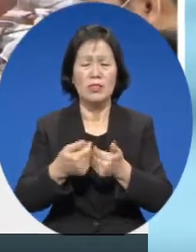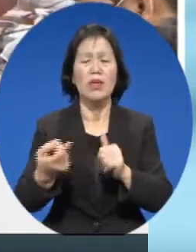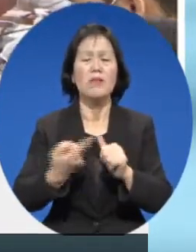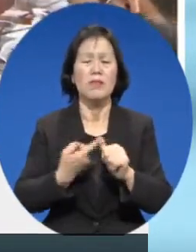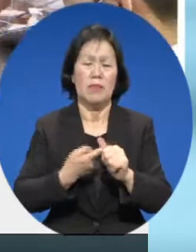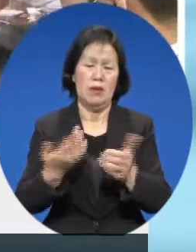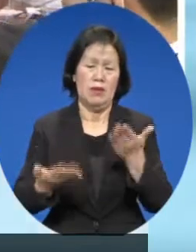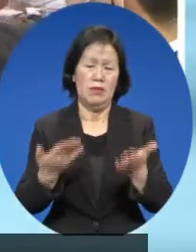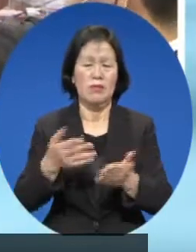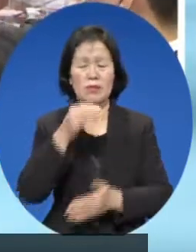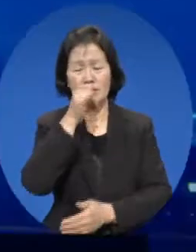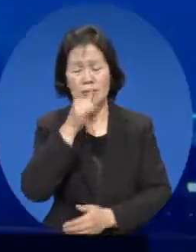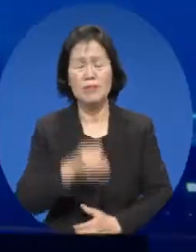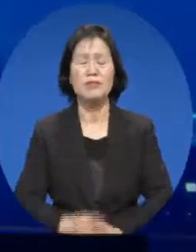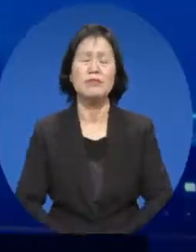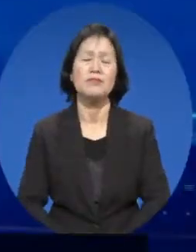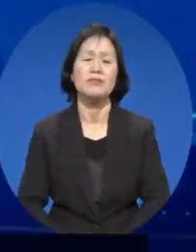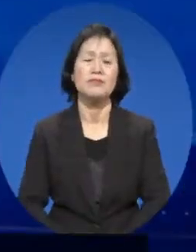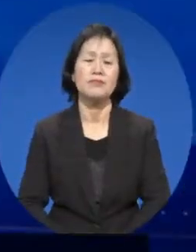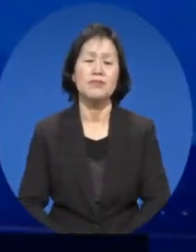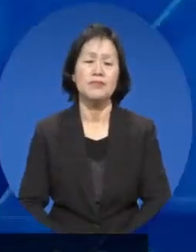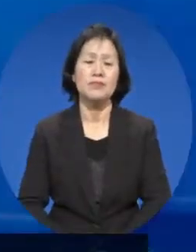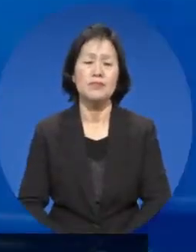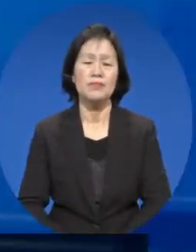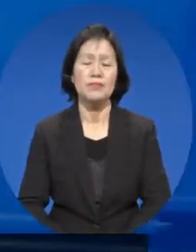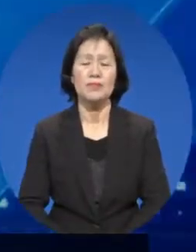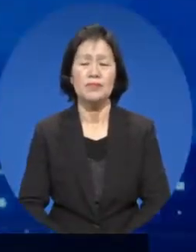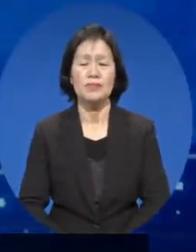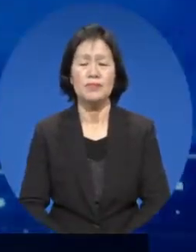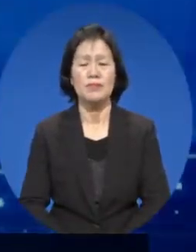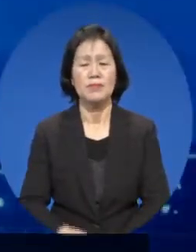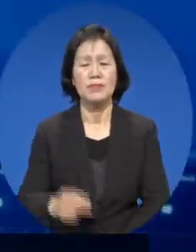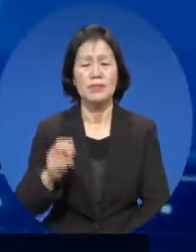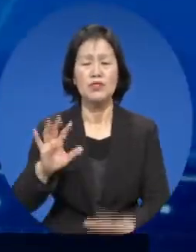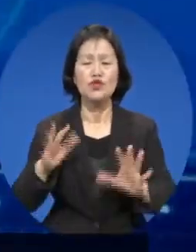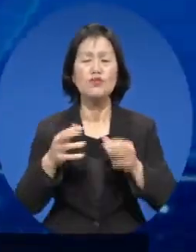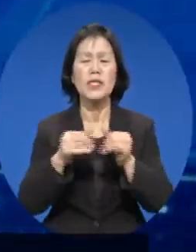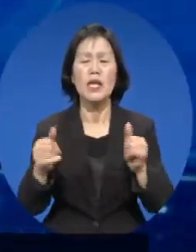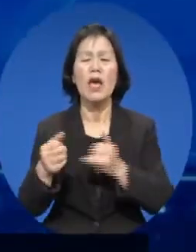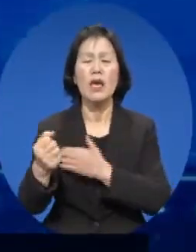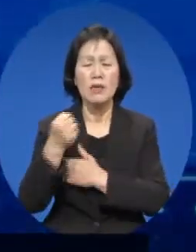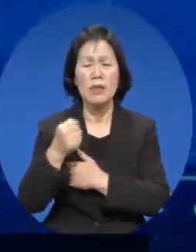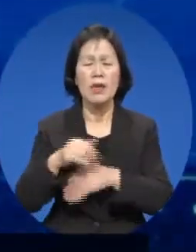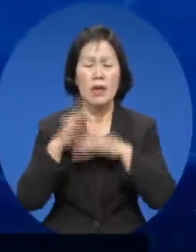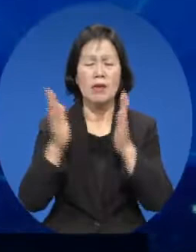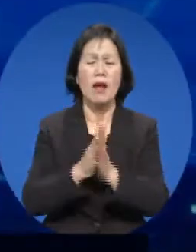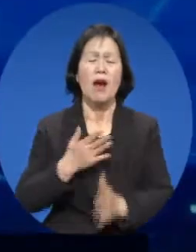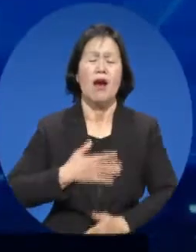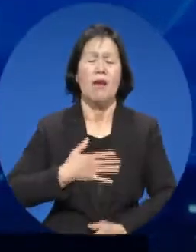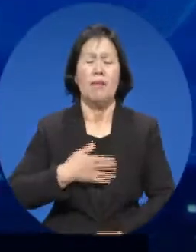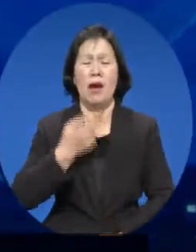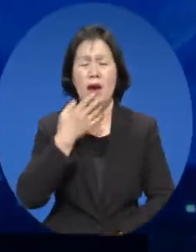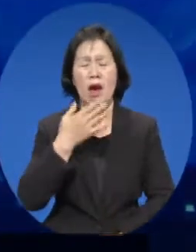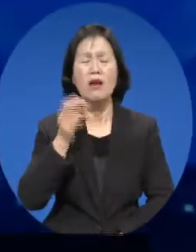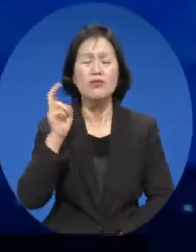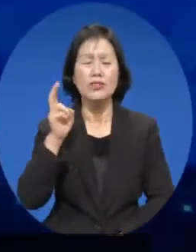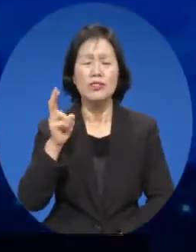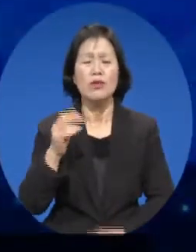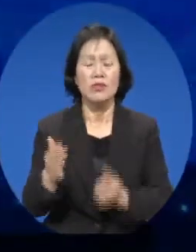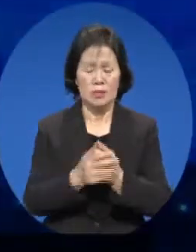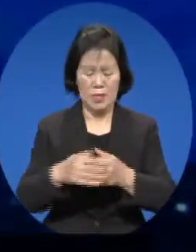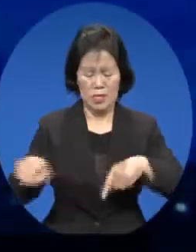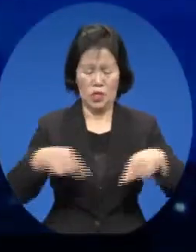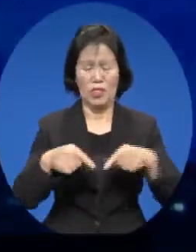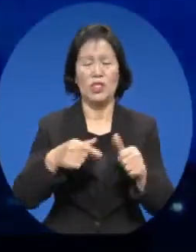길어 들었는데 사실 이렇게 될 것이라는 거 국민의 힘이 모르지는 않았을 겁니다 그렇기 때문에 좀 더 정치적인 선택을 햇살 되지 않겠느냐 라는